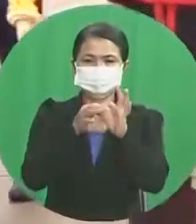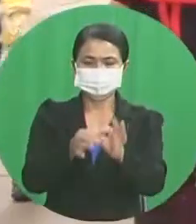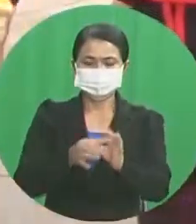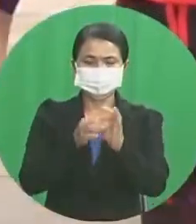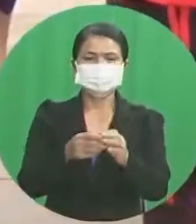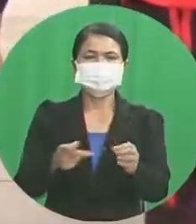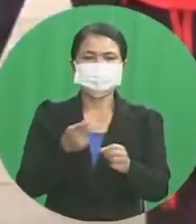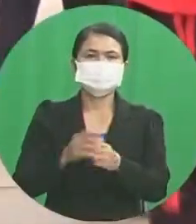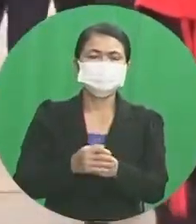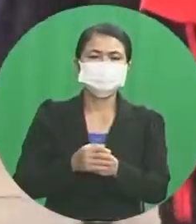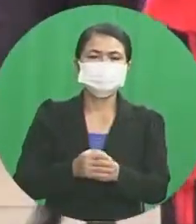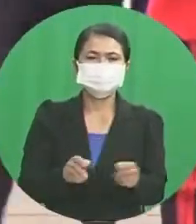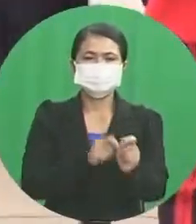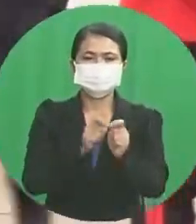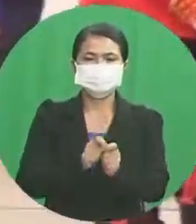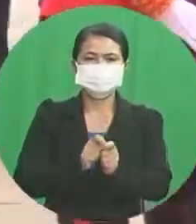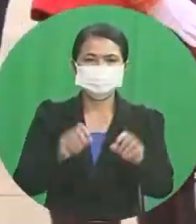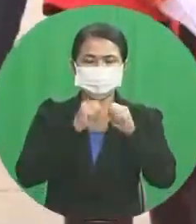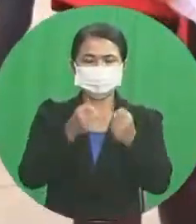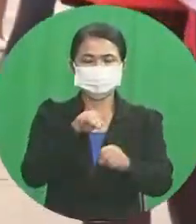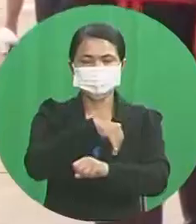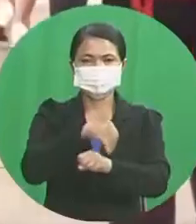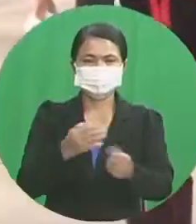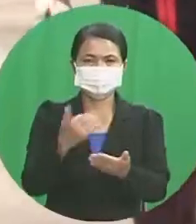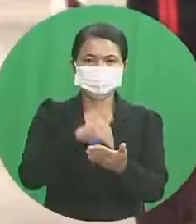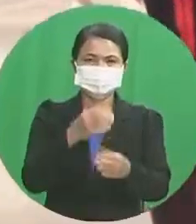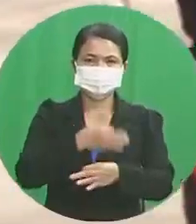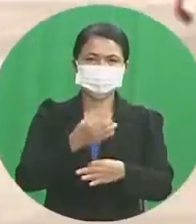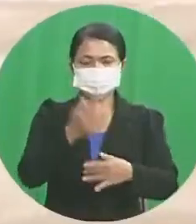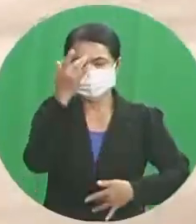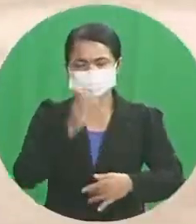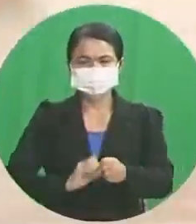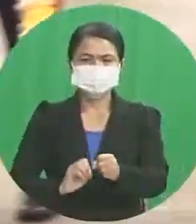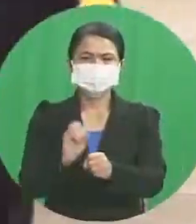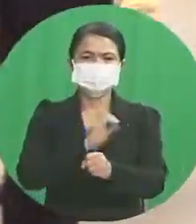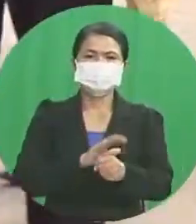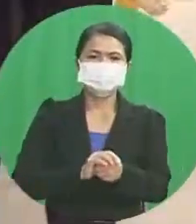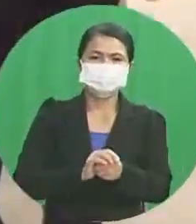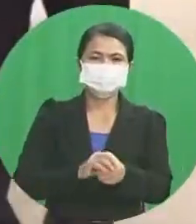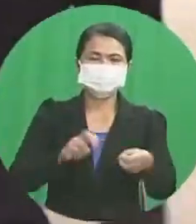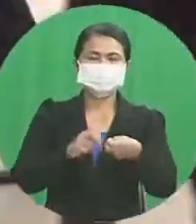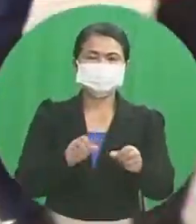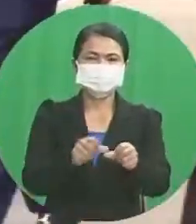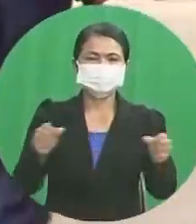ត្តិការទ្វេភាគីរួមទាំងការស្ដារសង្គមសេដ្ឋកិច្ចឡើងវិញក្រោយវិបត្តិនៃជំងឺ COVID-19